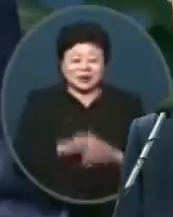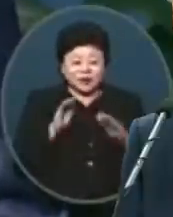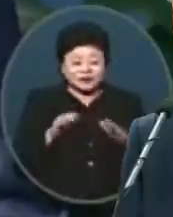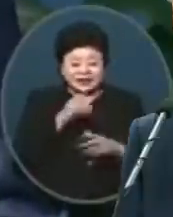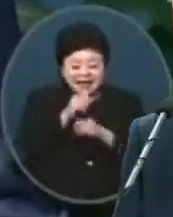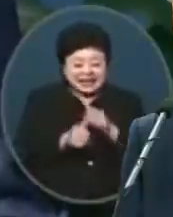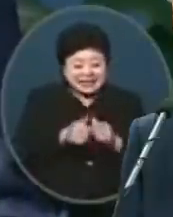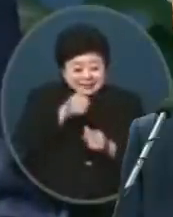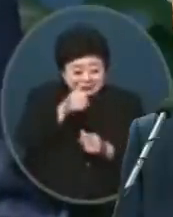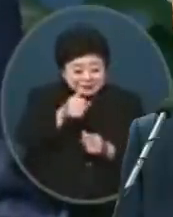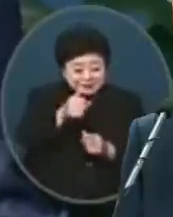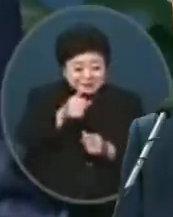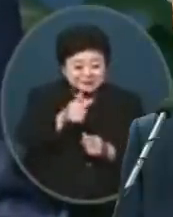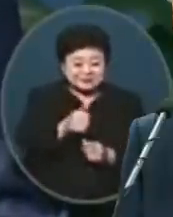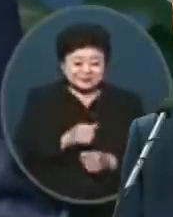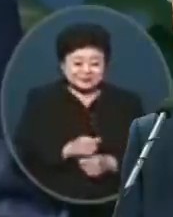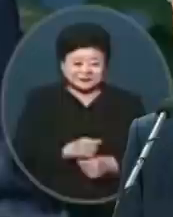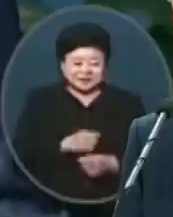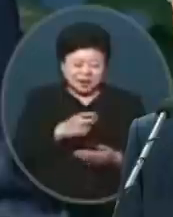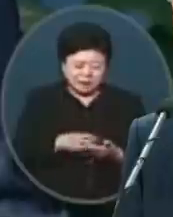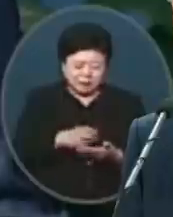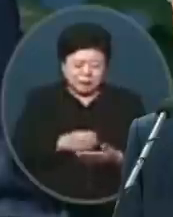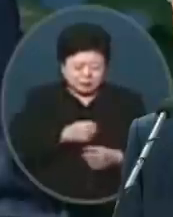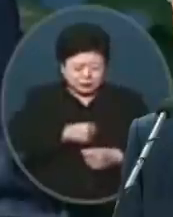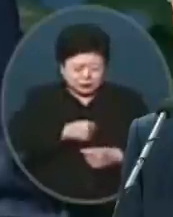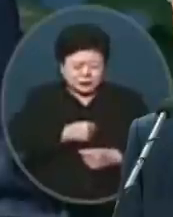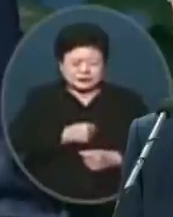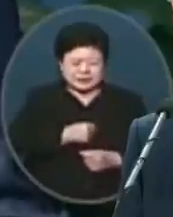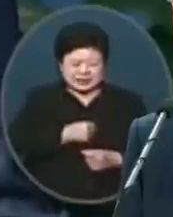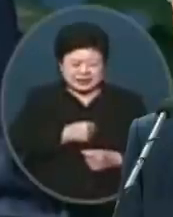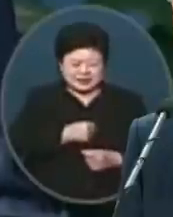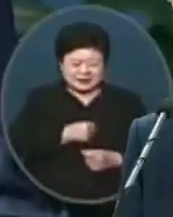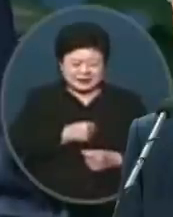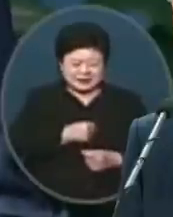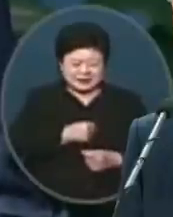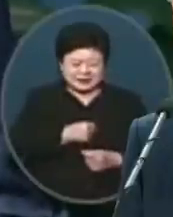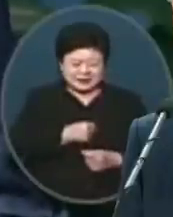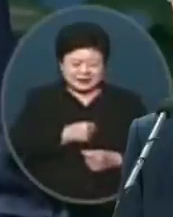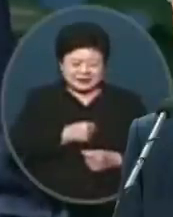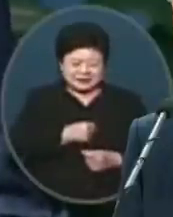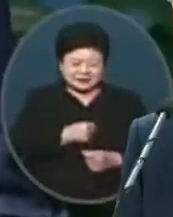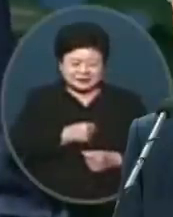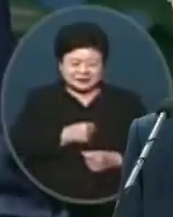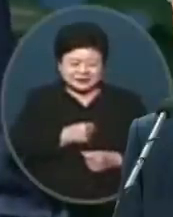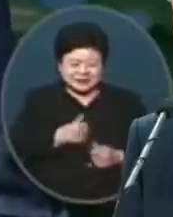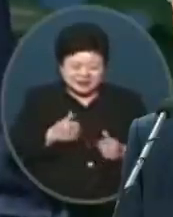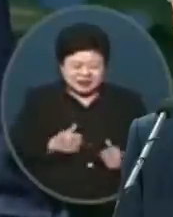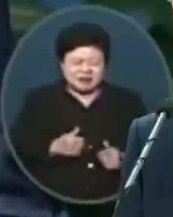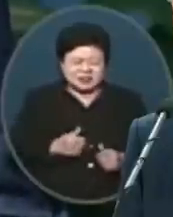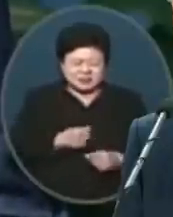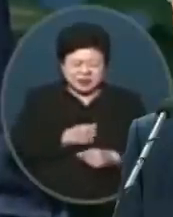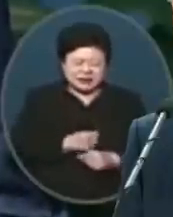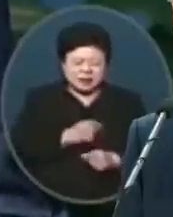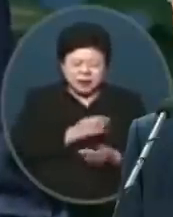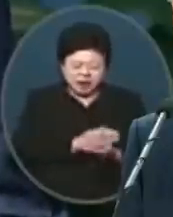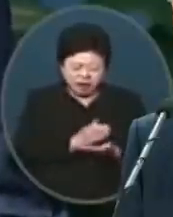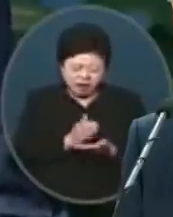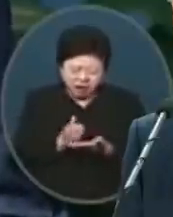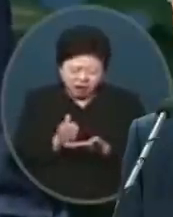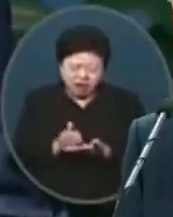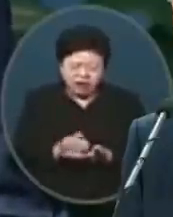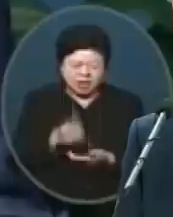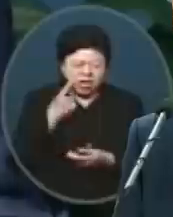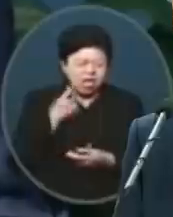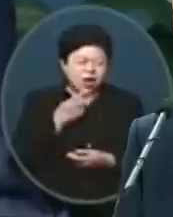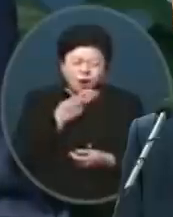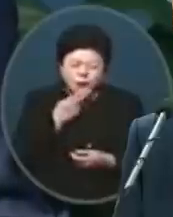오늘 하나님 내가 이런 법, 저런 법을 지켰습니다. 살인하지 않고 간음하지 않고 도둑질하지 않고 이웃을 거짓말하지 않고 이웃을